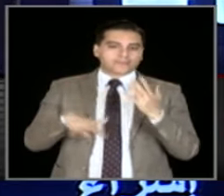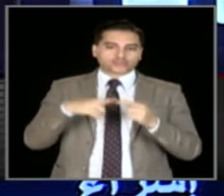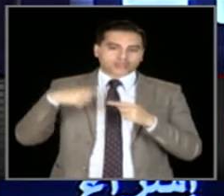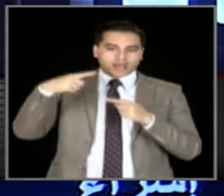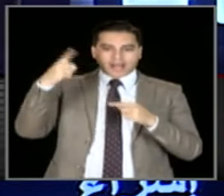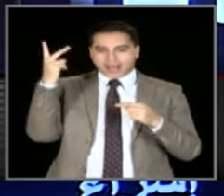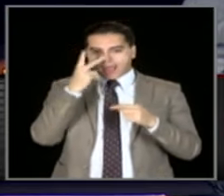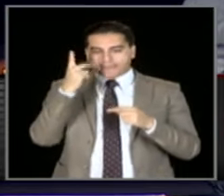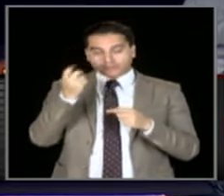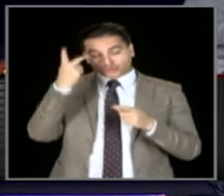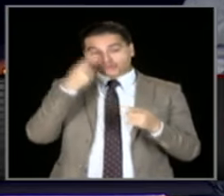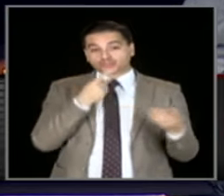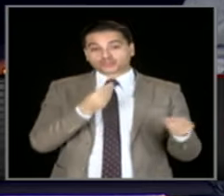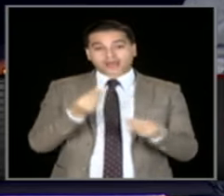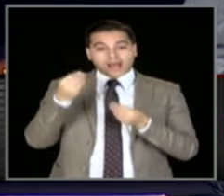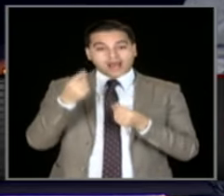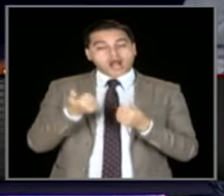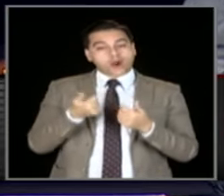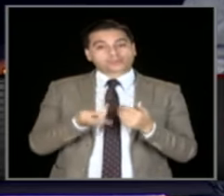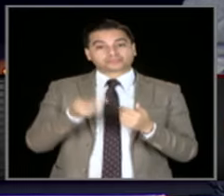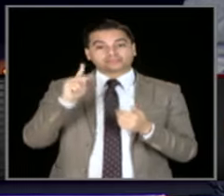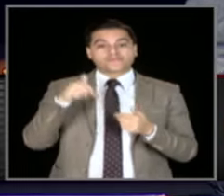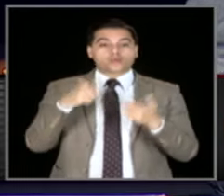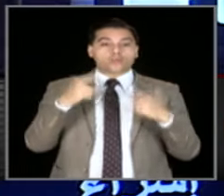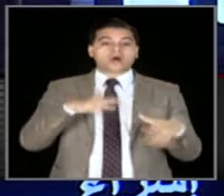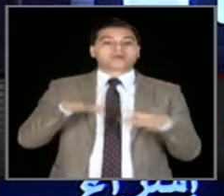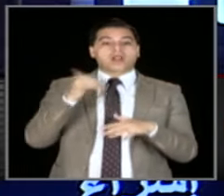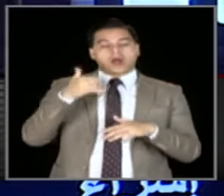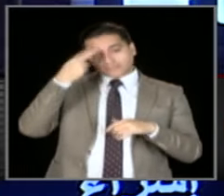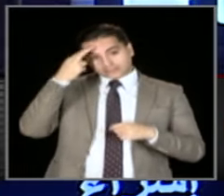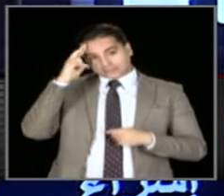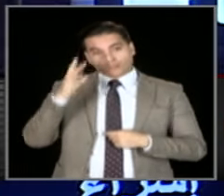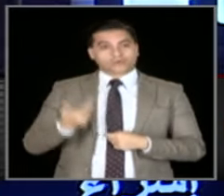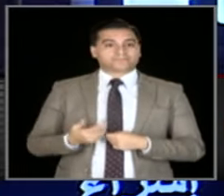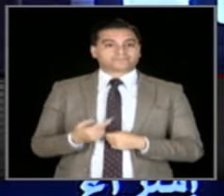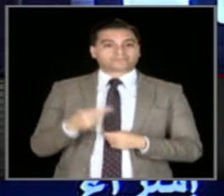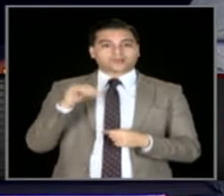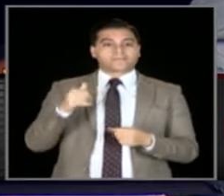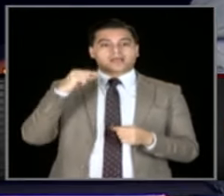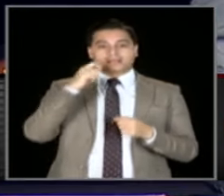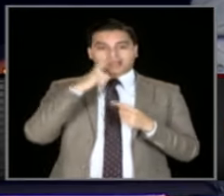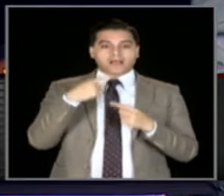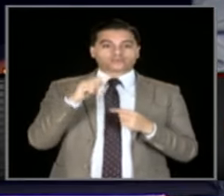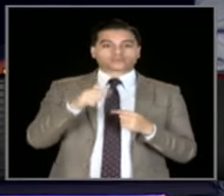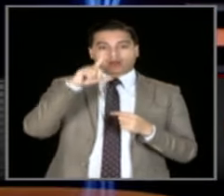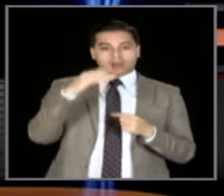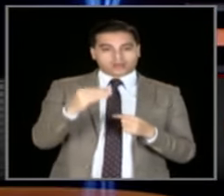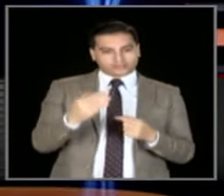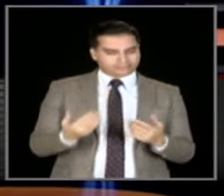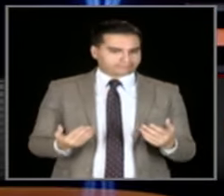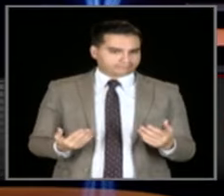من أهم شعراء قصيدة النسر في الوطن العربي. عماد أبو صالح. عماد أبو